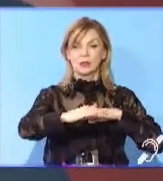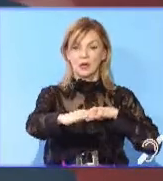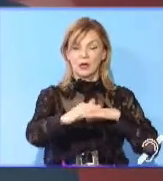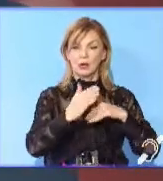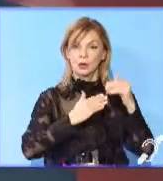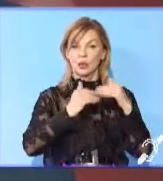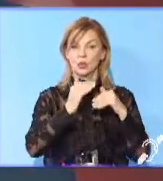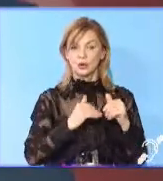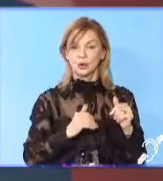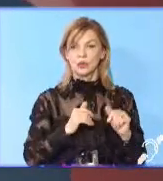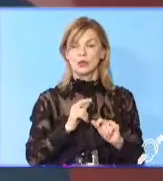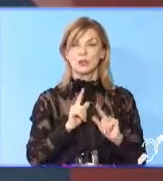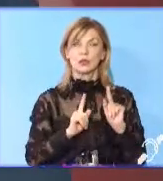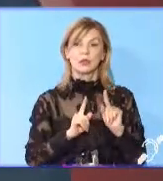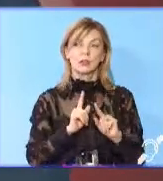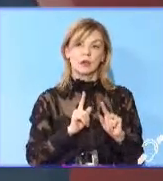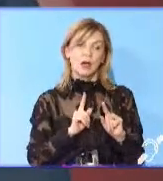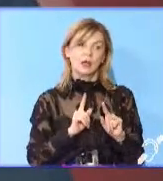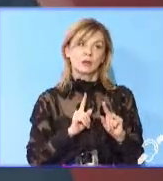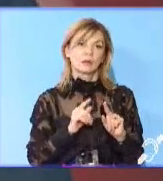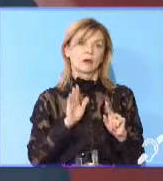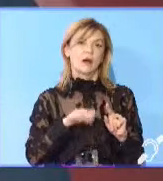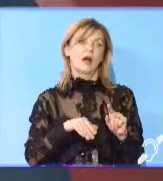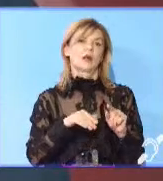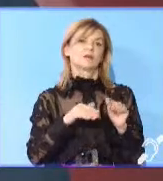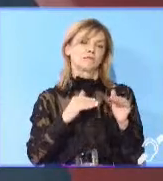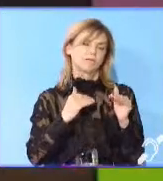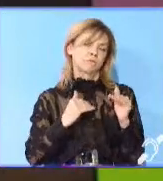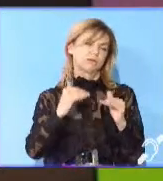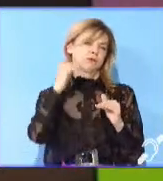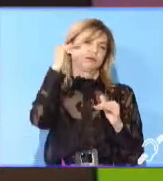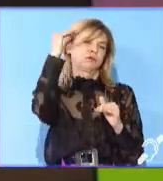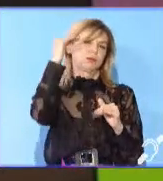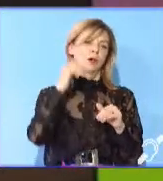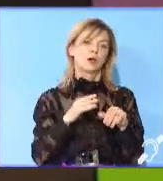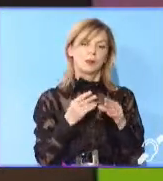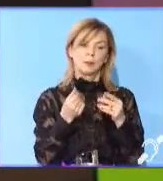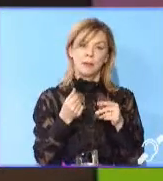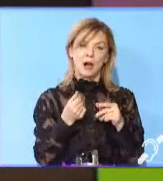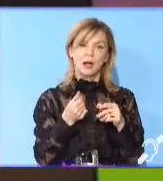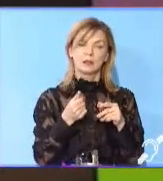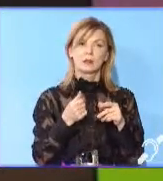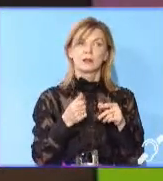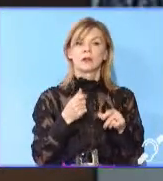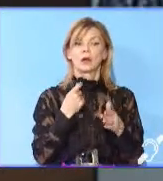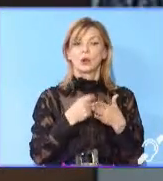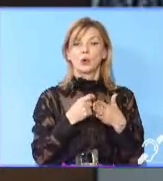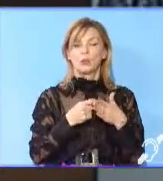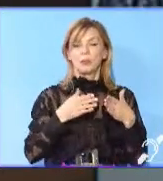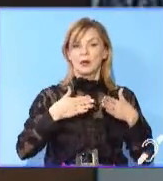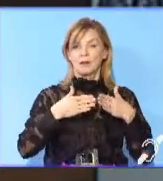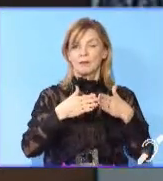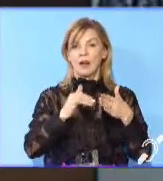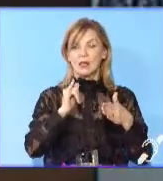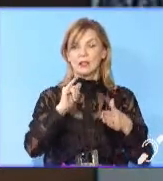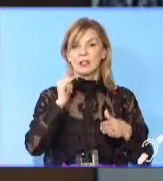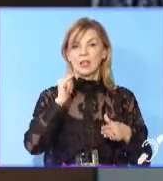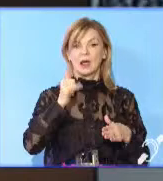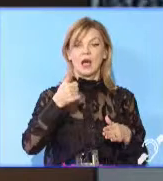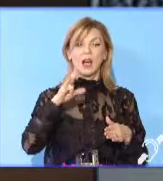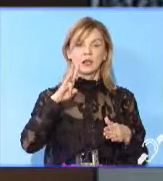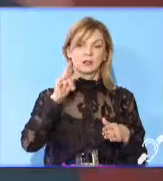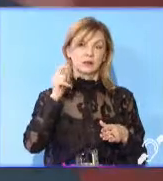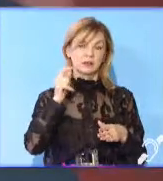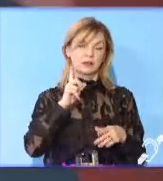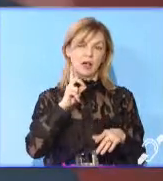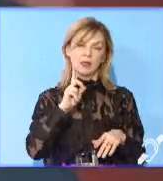construcții, și ca să ducem discuția la extrem, dacă ai foarte mult, sigur, faci, investești în iahturi, în cu totul alte lucruri. Dar